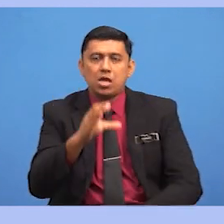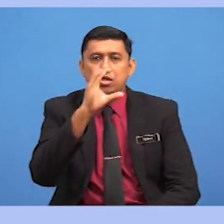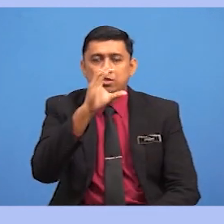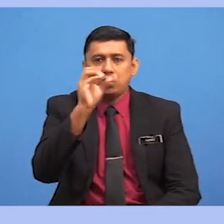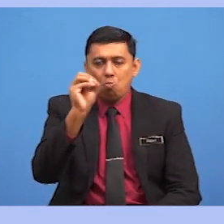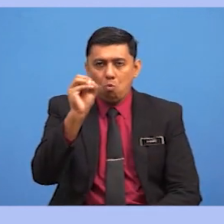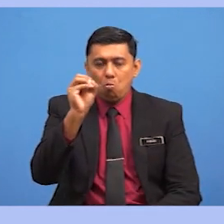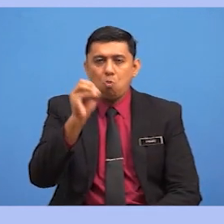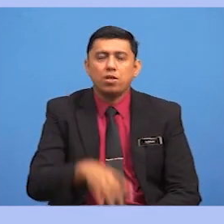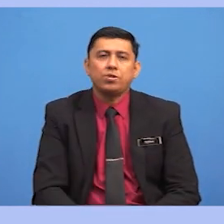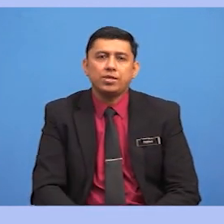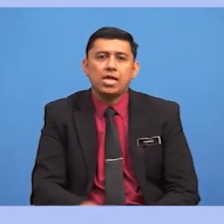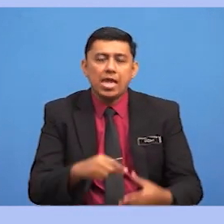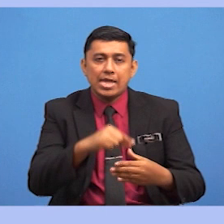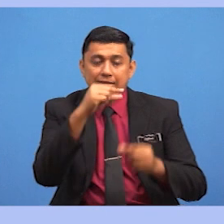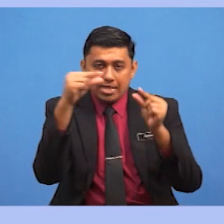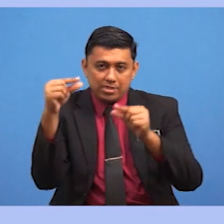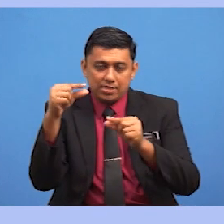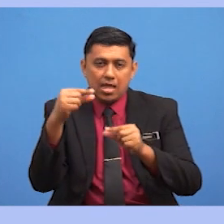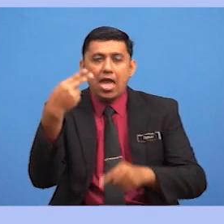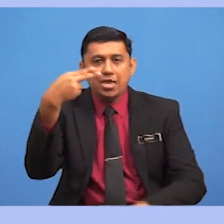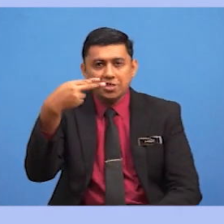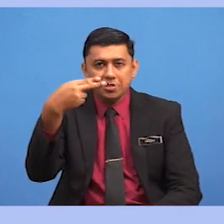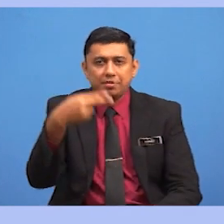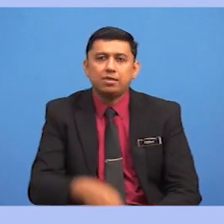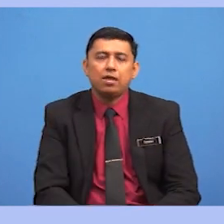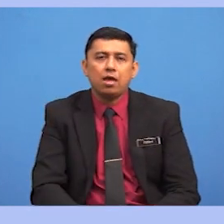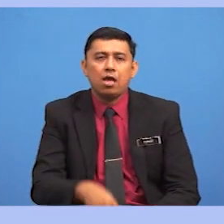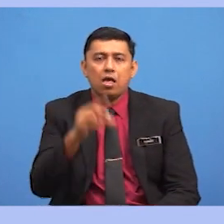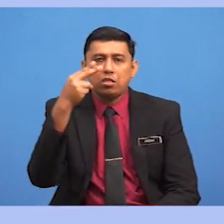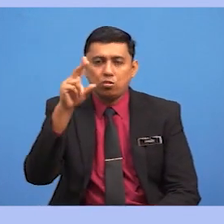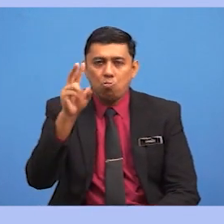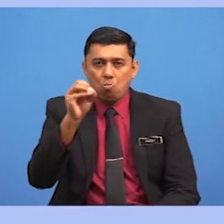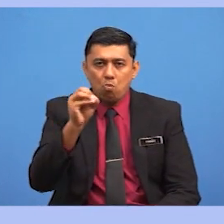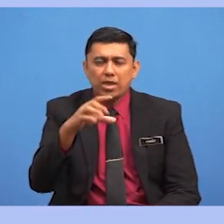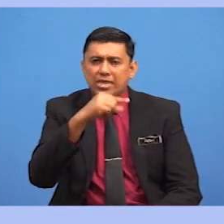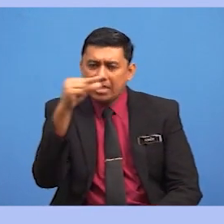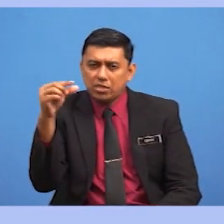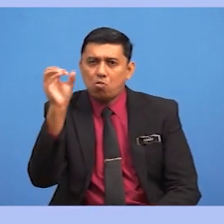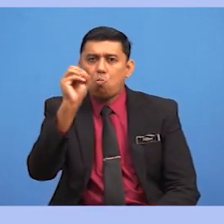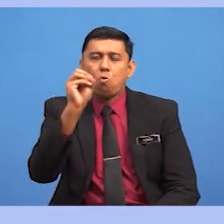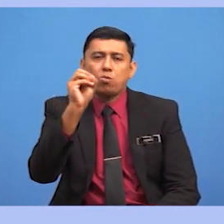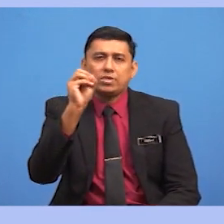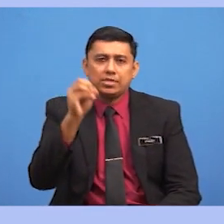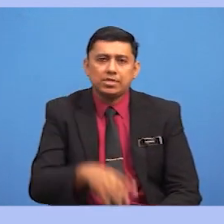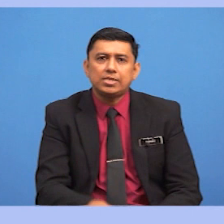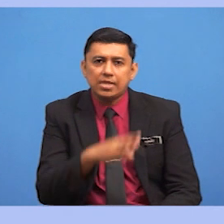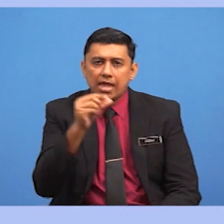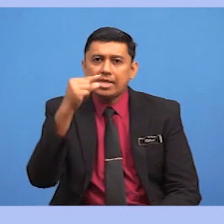dioksida, gas hidrogen, gas oksigen dan gas karbon